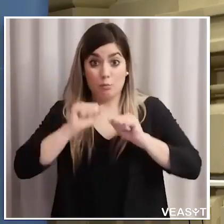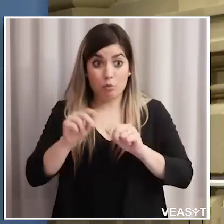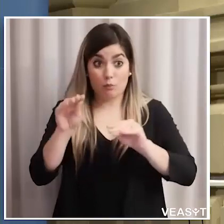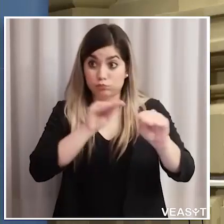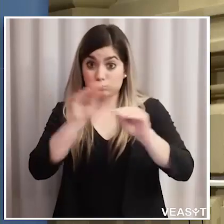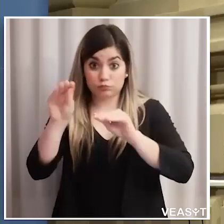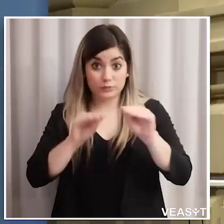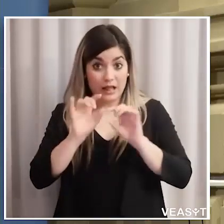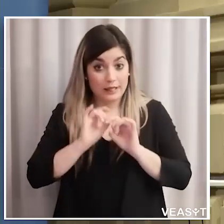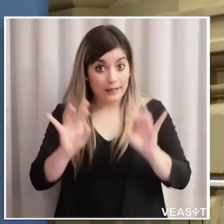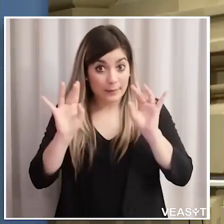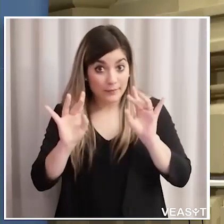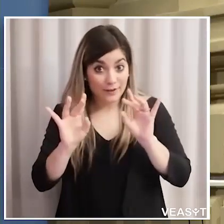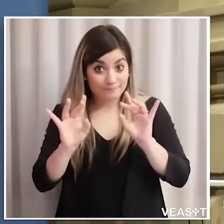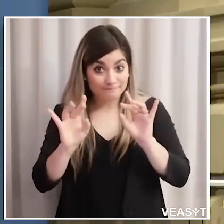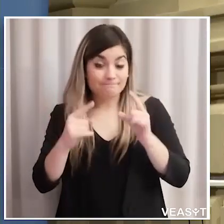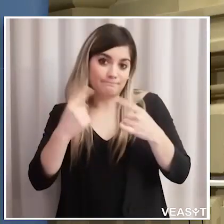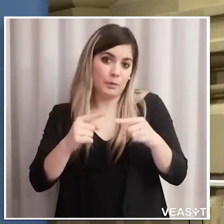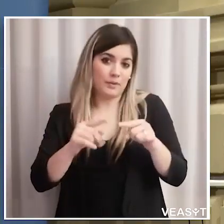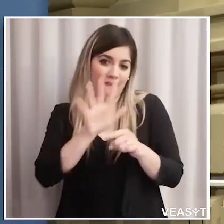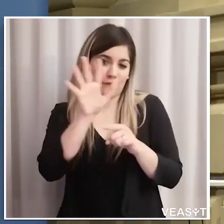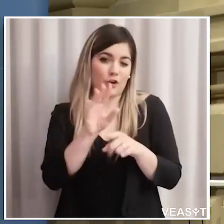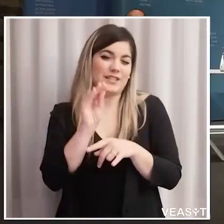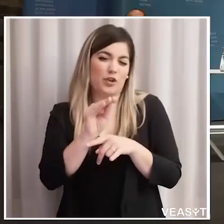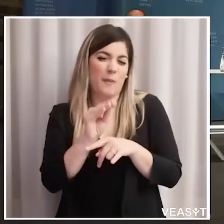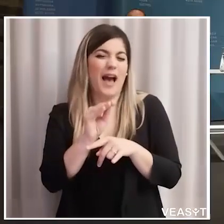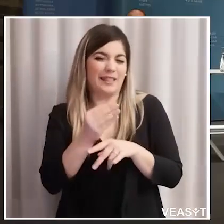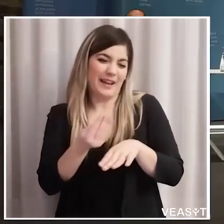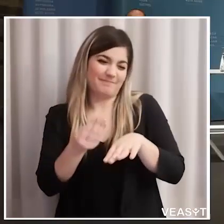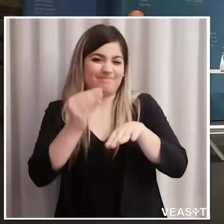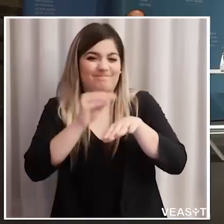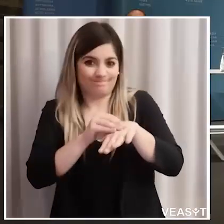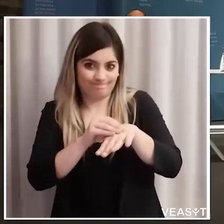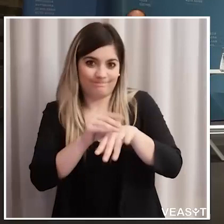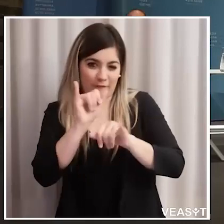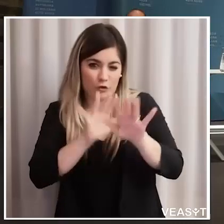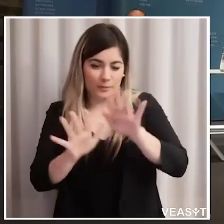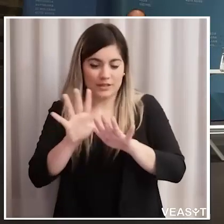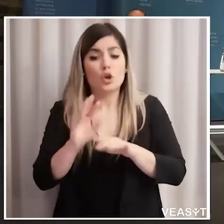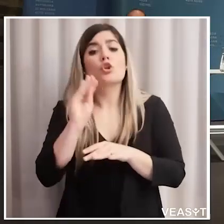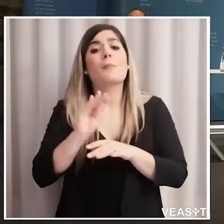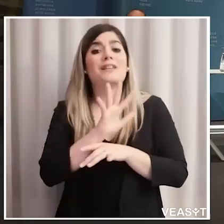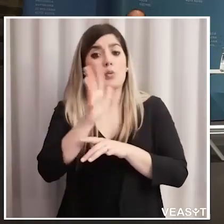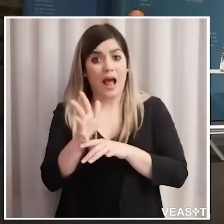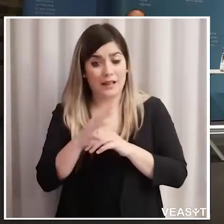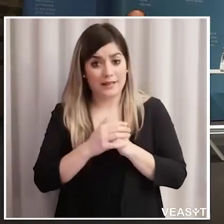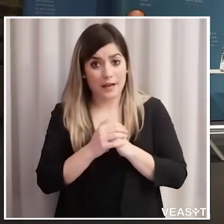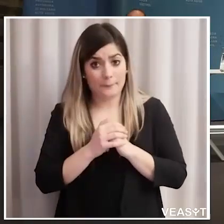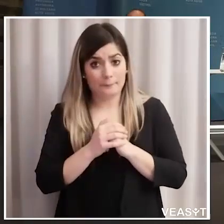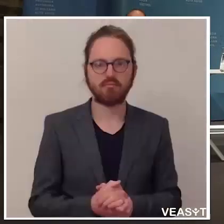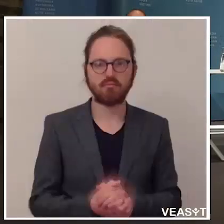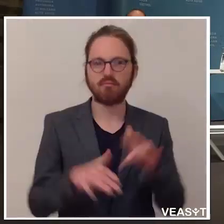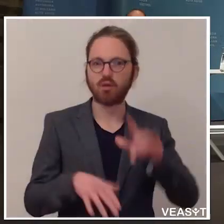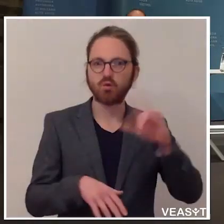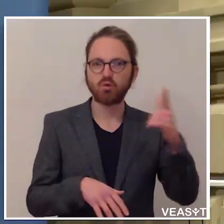di quanto lei ha già risposto. E una seconda domanda, eine zweite Frage: sind Lockerungen angedacht für den Personenverkehr zwischen Nord-